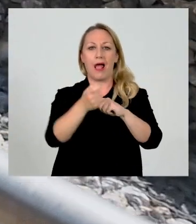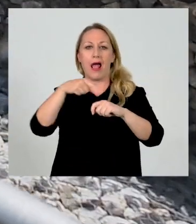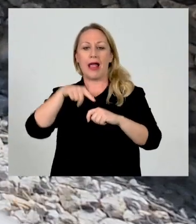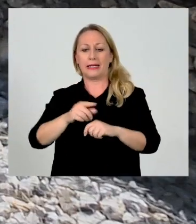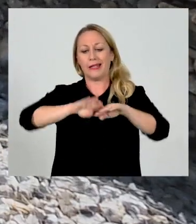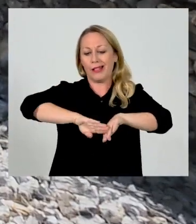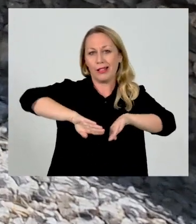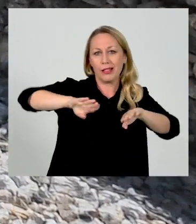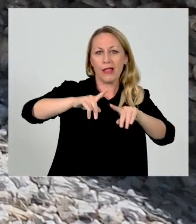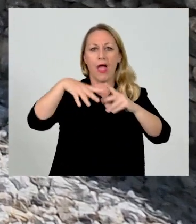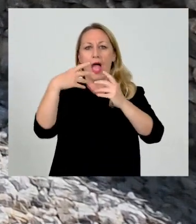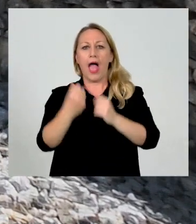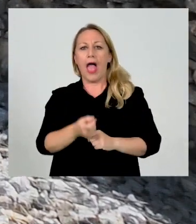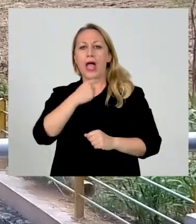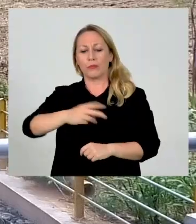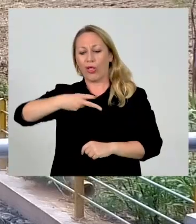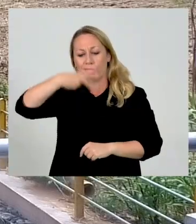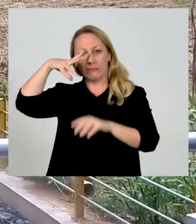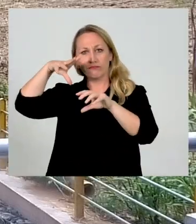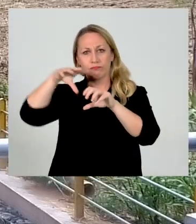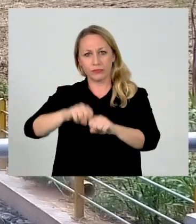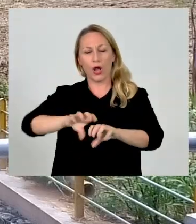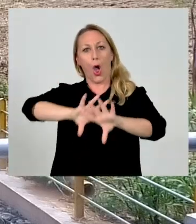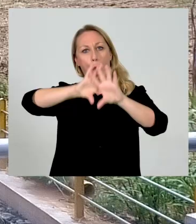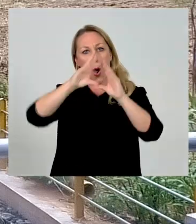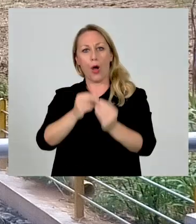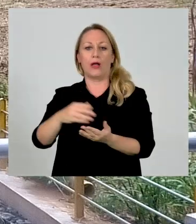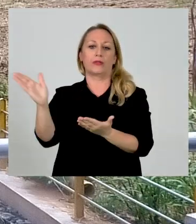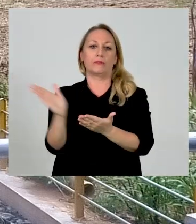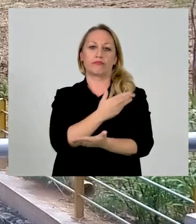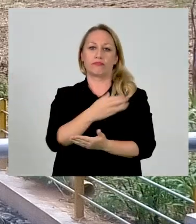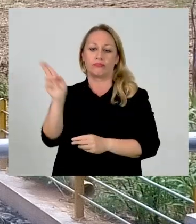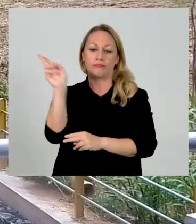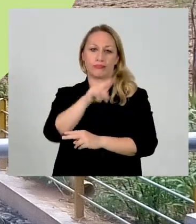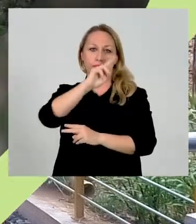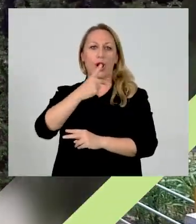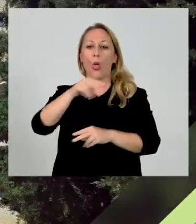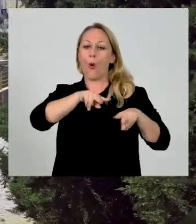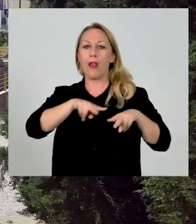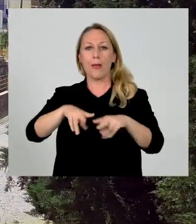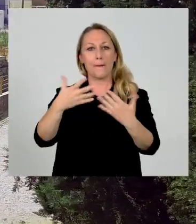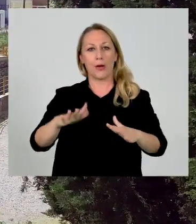με επιχώσεις, αυθαίρετες καταλήψεις και όλα αυτά αναιρέθηκαν με την κατασκευή του έργου.